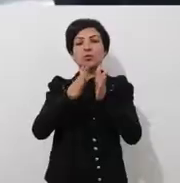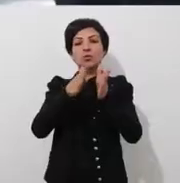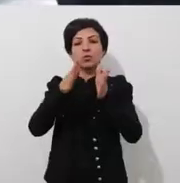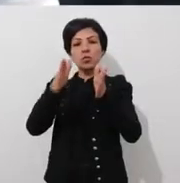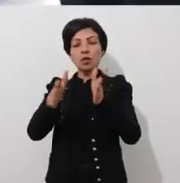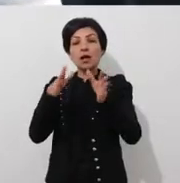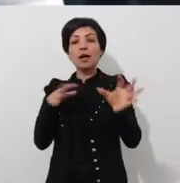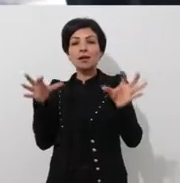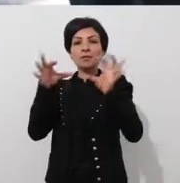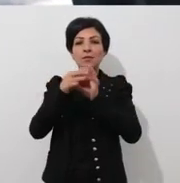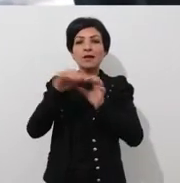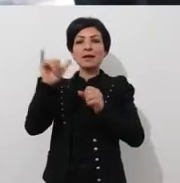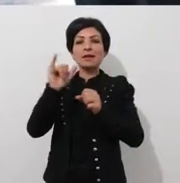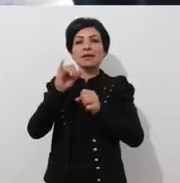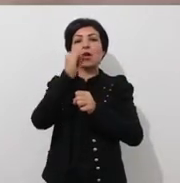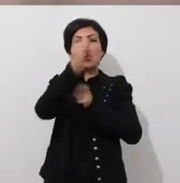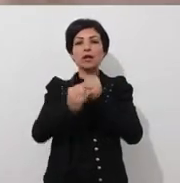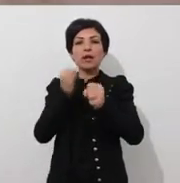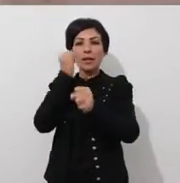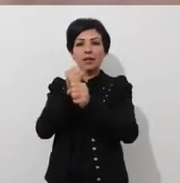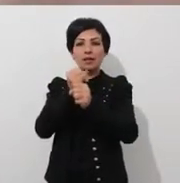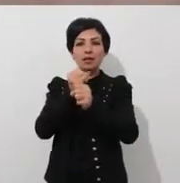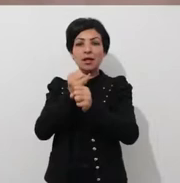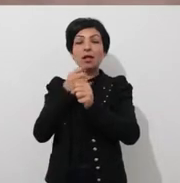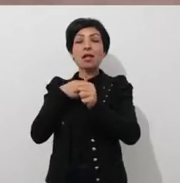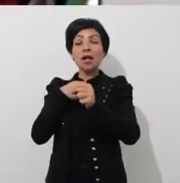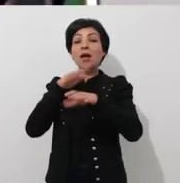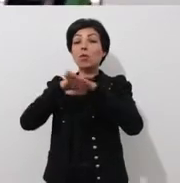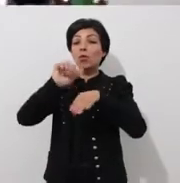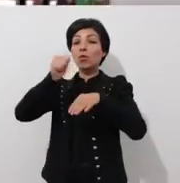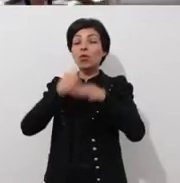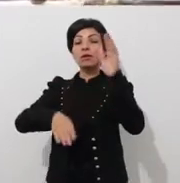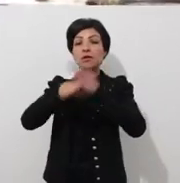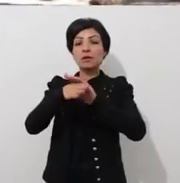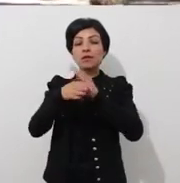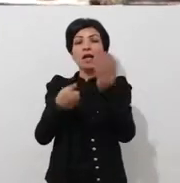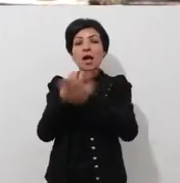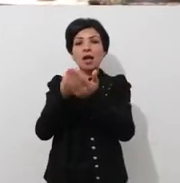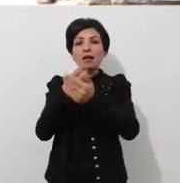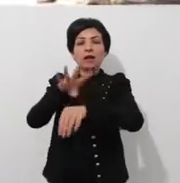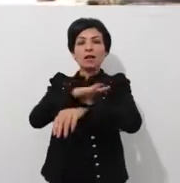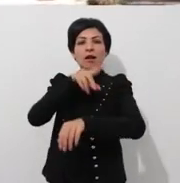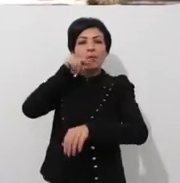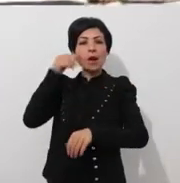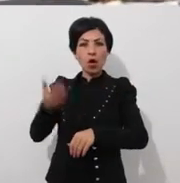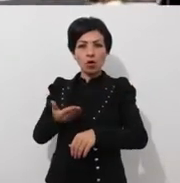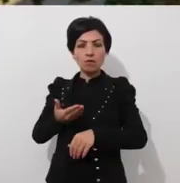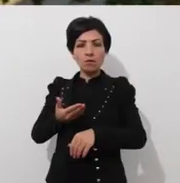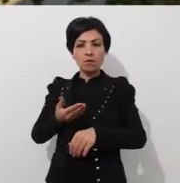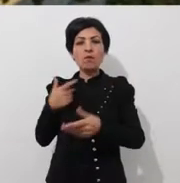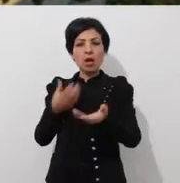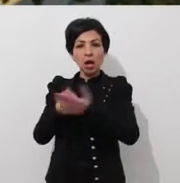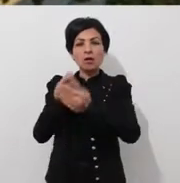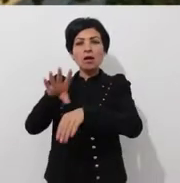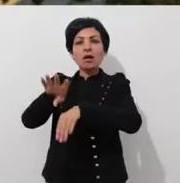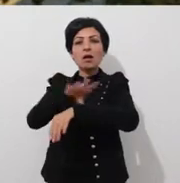عملنا شراكة مع المنظمة الدولية للإعاقة، وكانت العملية انطلقت أن حسسنا الأولياء، حسسنا